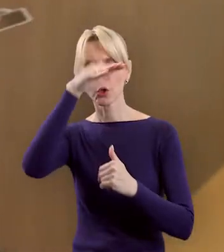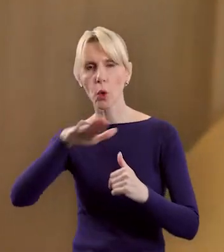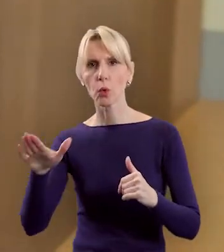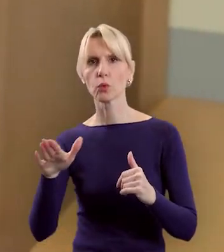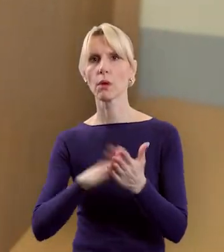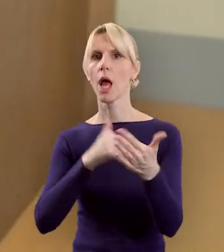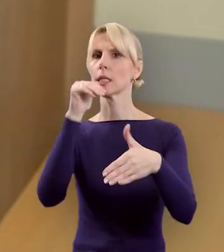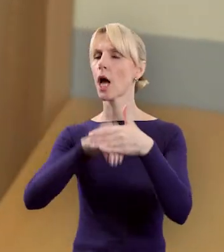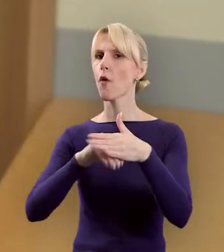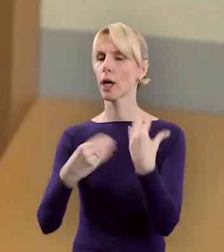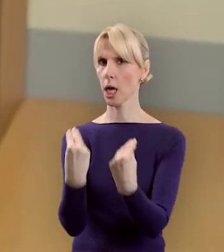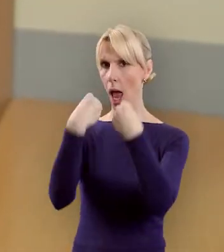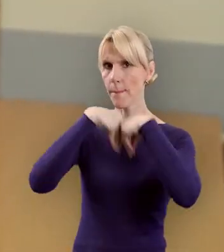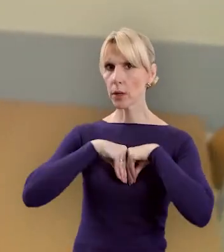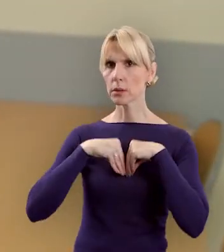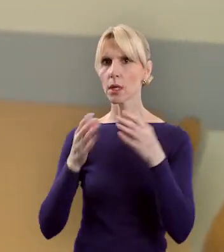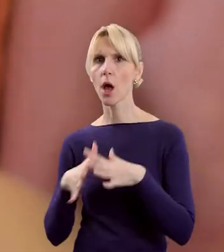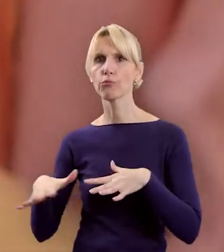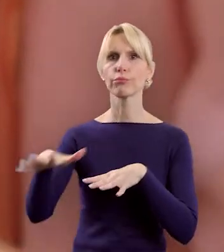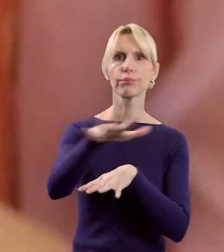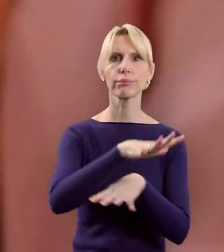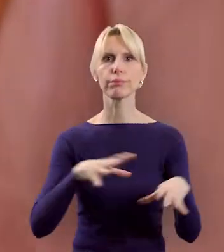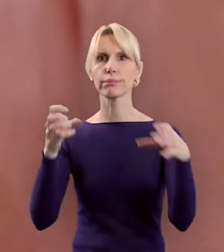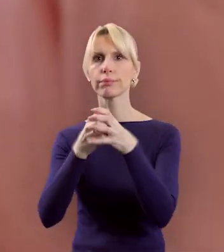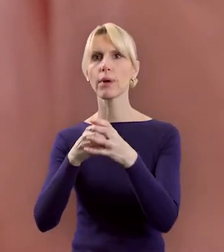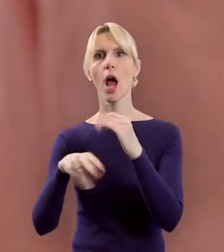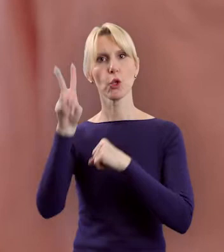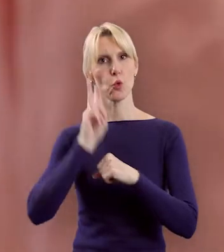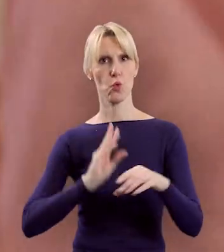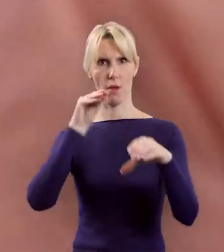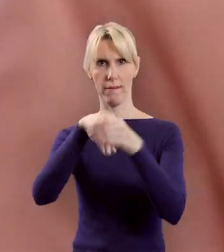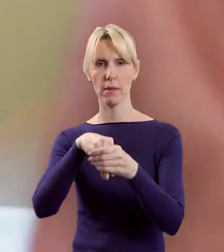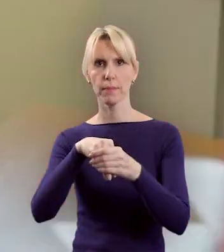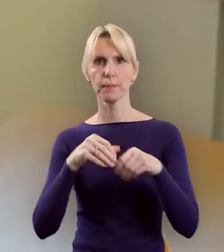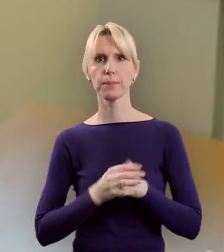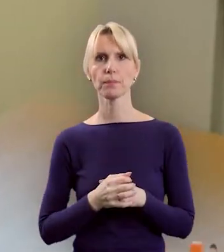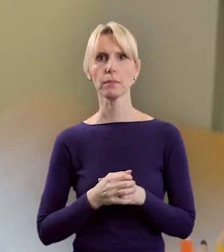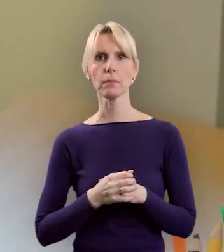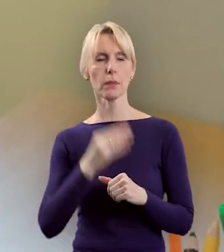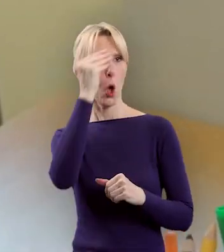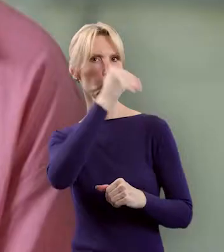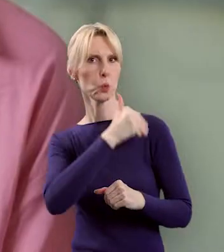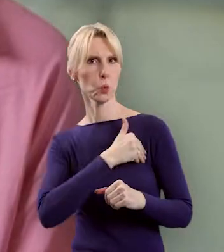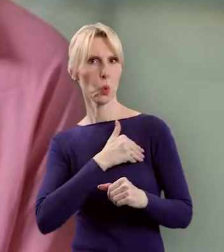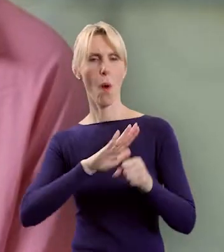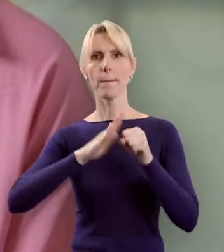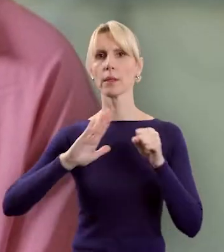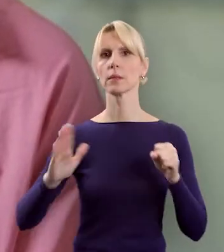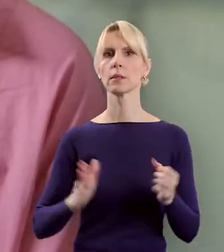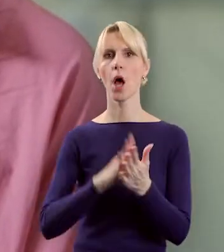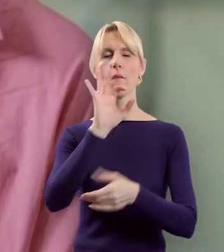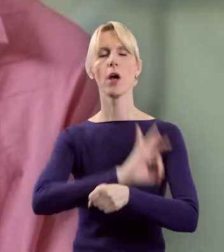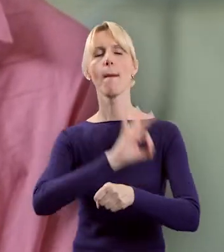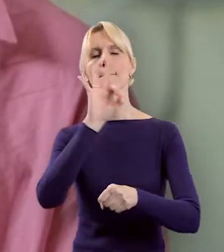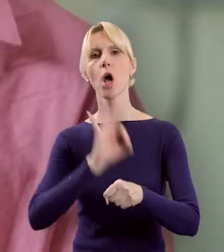zachowań empatycznych, włączających całe środowisko i wiele instytucji. Nasza szkoła była uczestnikiem międzynarodowego projektu